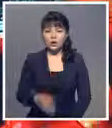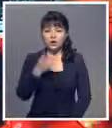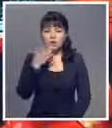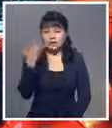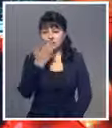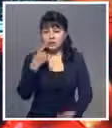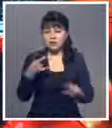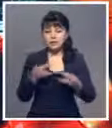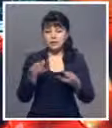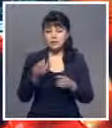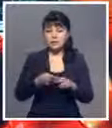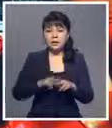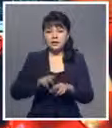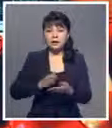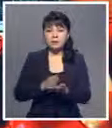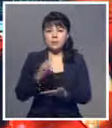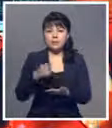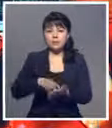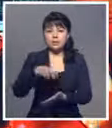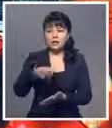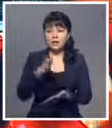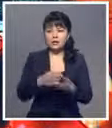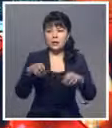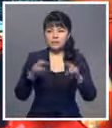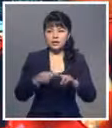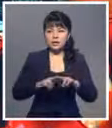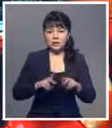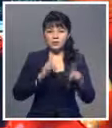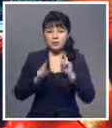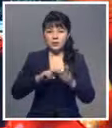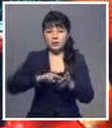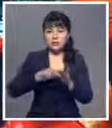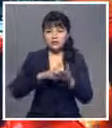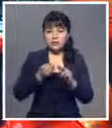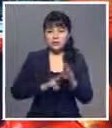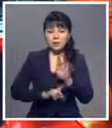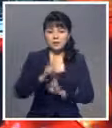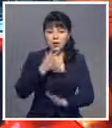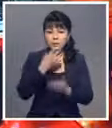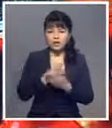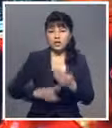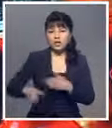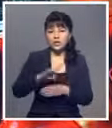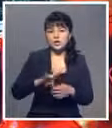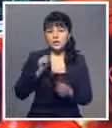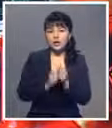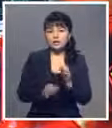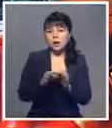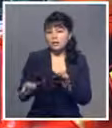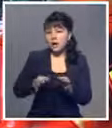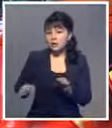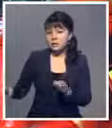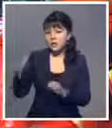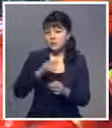Ұлттық арнада бастау алған майдангер хаты арнайы жобасы әлі де жалғасуда. Жоба басталғалы арнамызға республикамыздың әр өңірінен хат